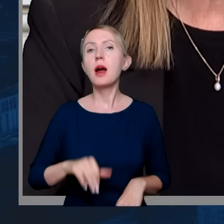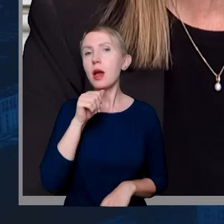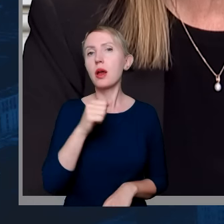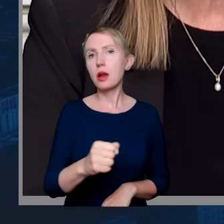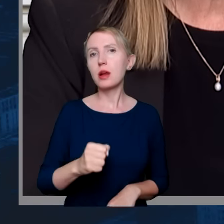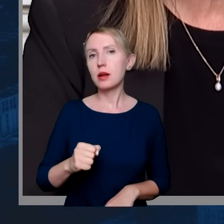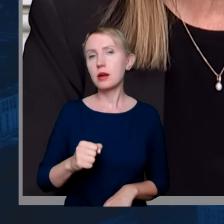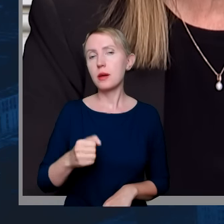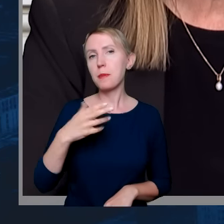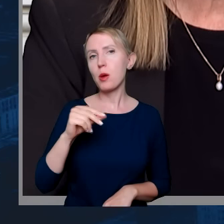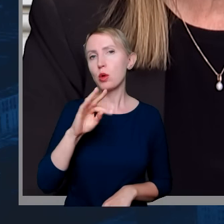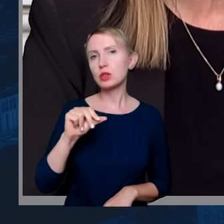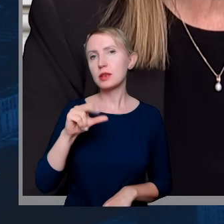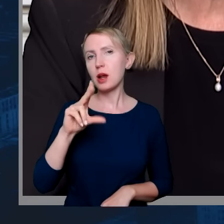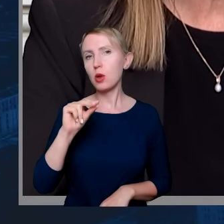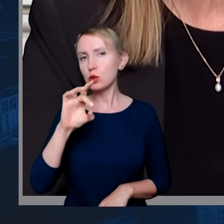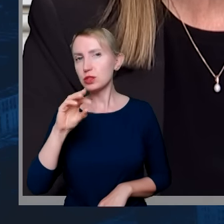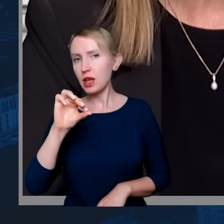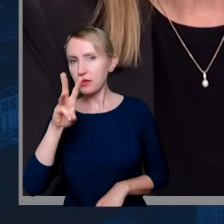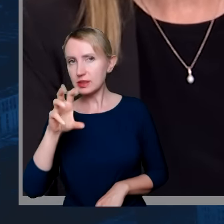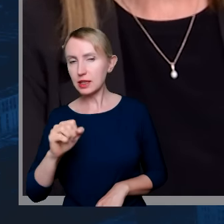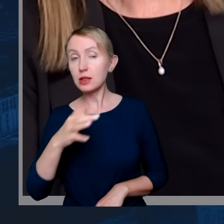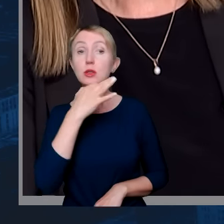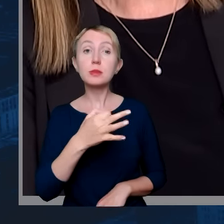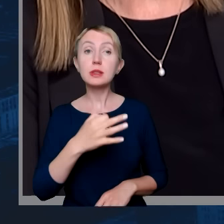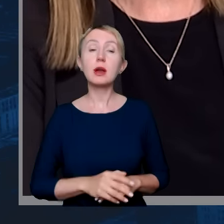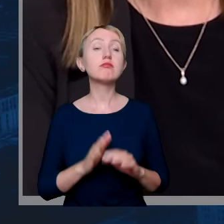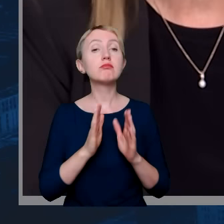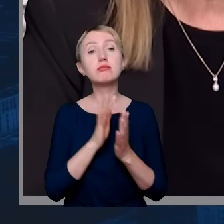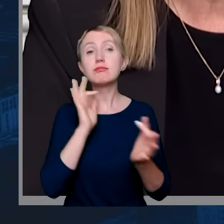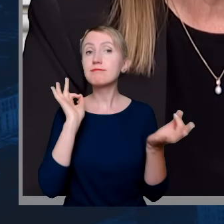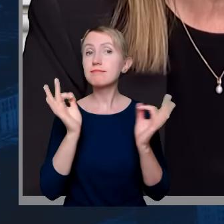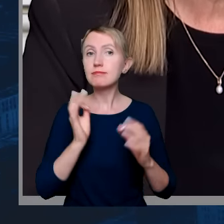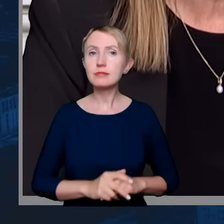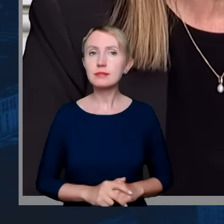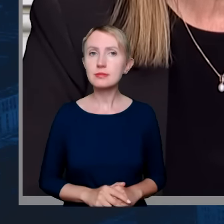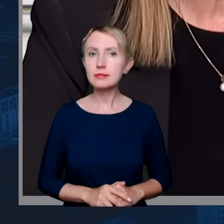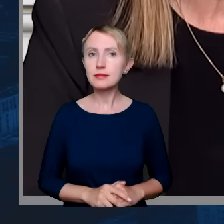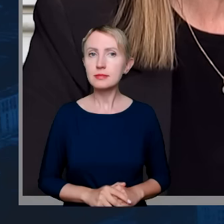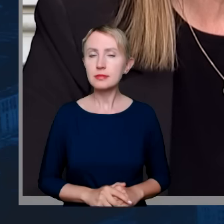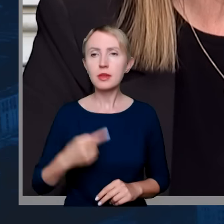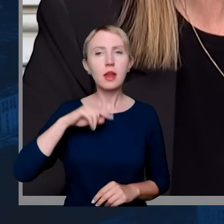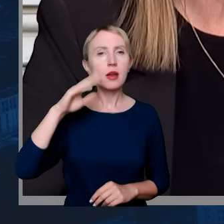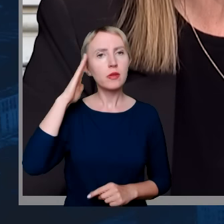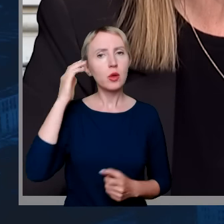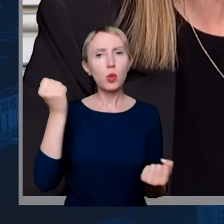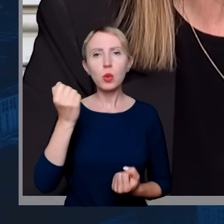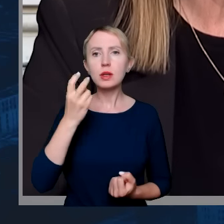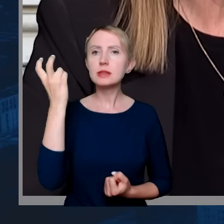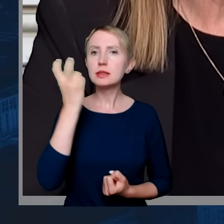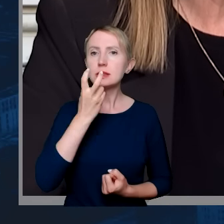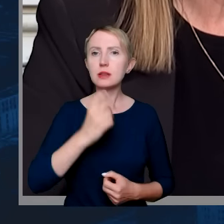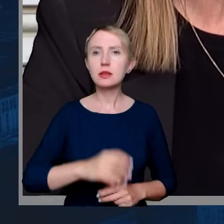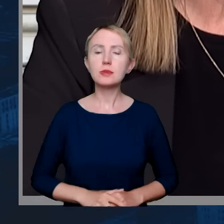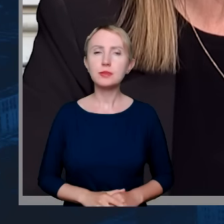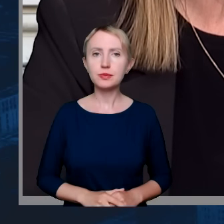Małgorzata Gosiewska. To spytam pani, poproszę o informację z pierwszej ręki. Wiemy, że ogromnym zainteresowaniem, jeżeli